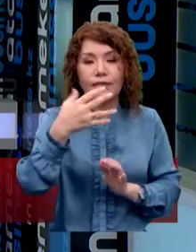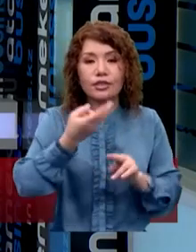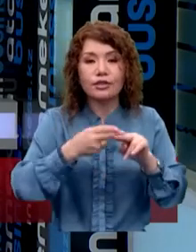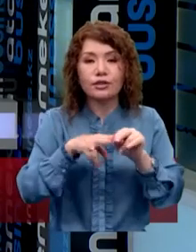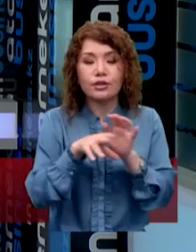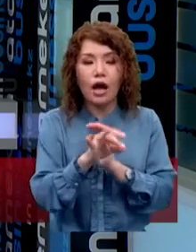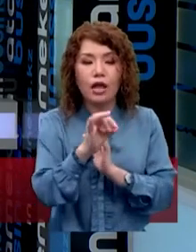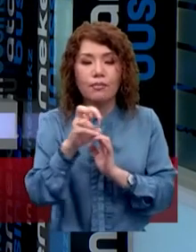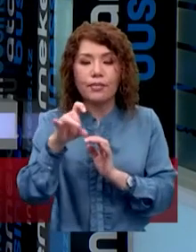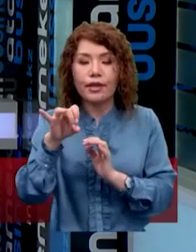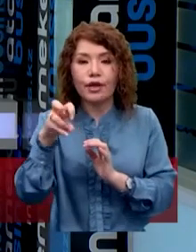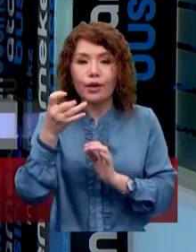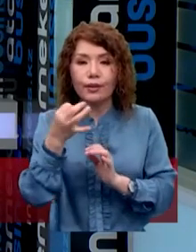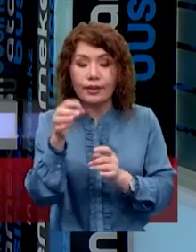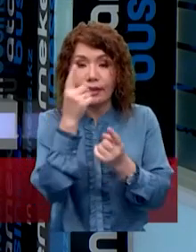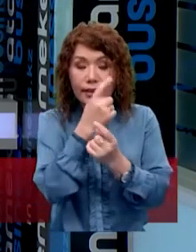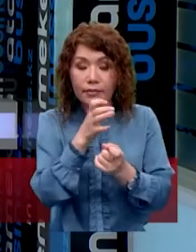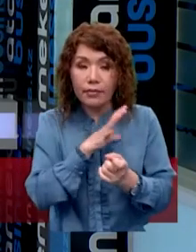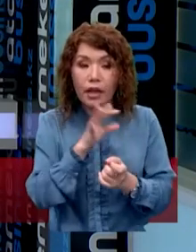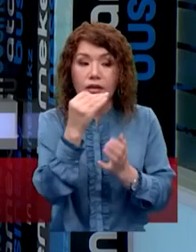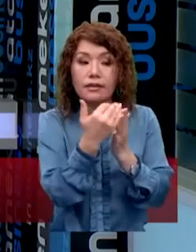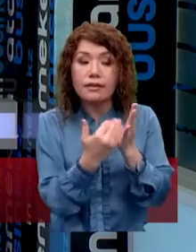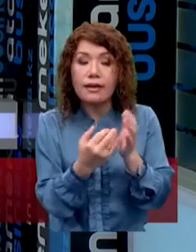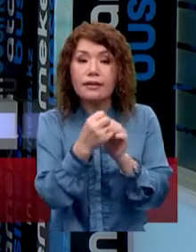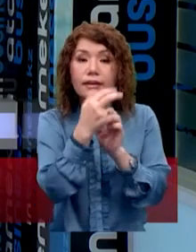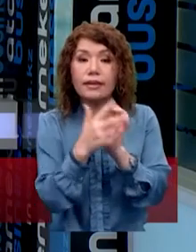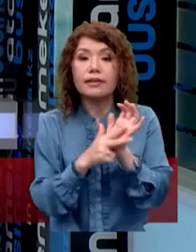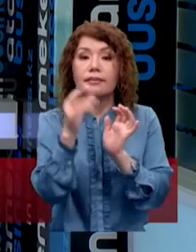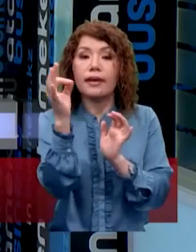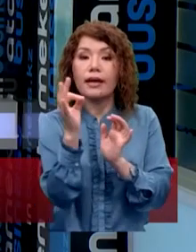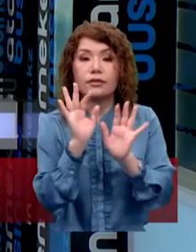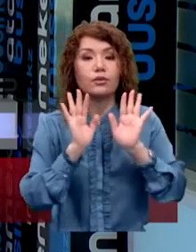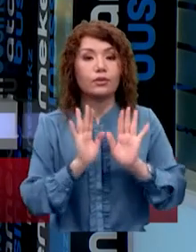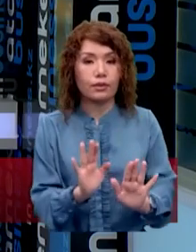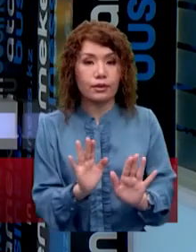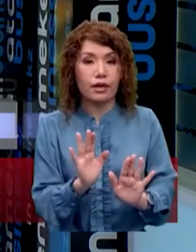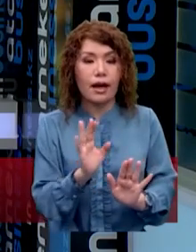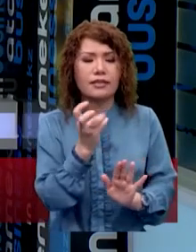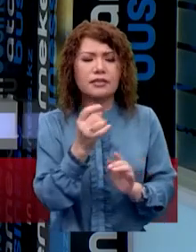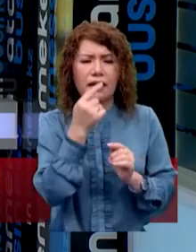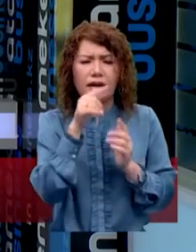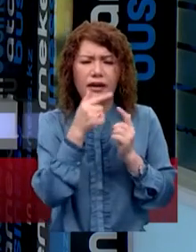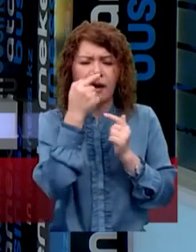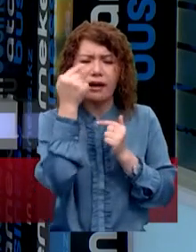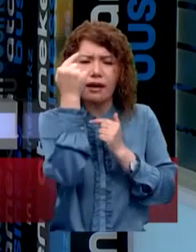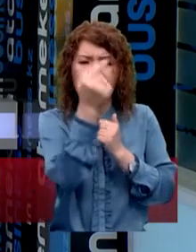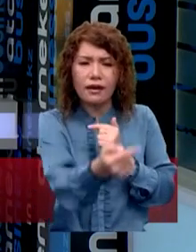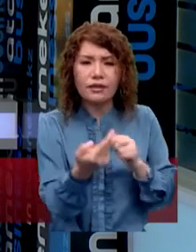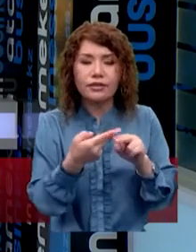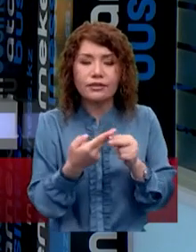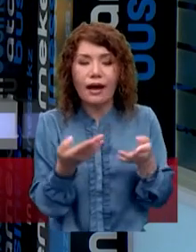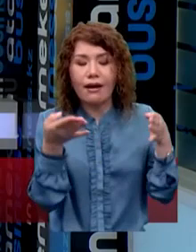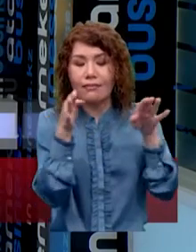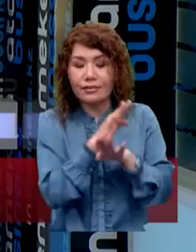Альберт Раудың айтуынша, бұл тізімге енгендердің 18% ғана. Сонда Шалғайдағы ағайының назардан тағы тыс қалғаны